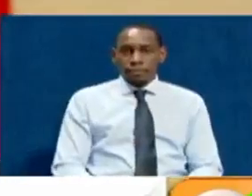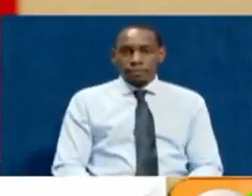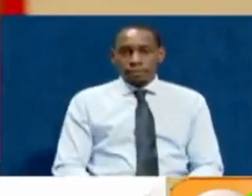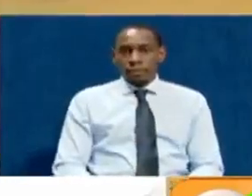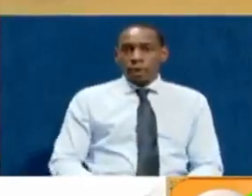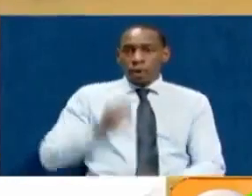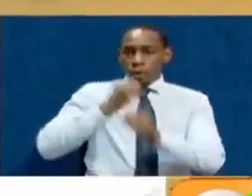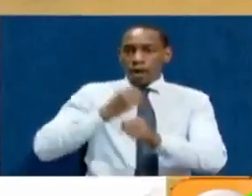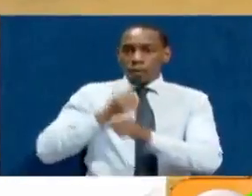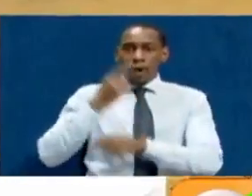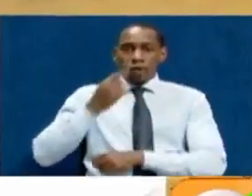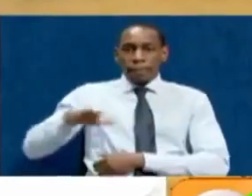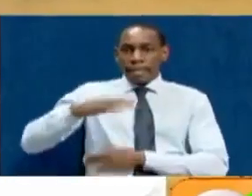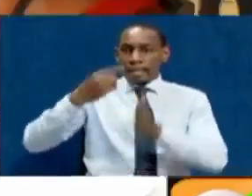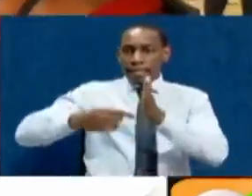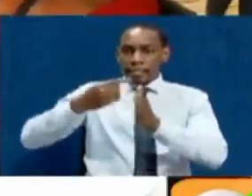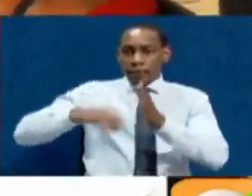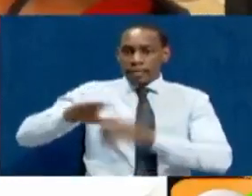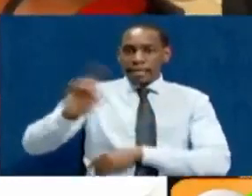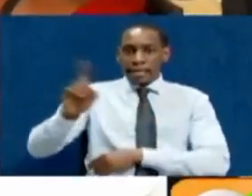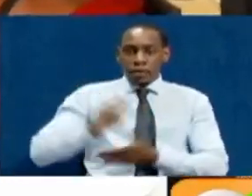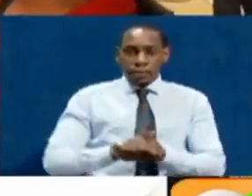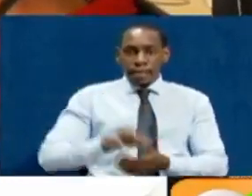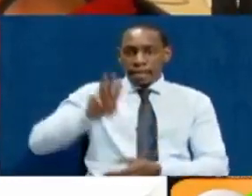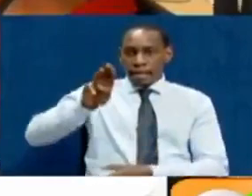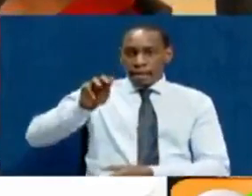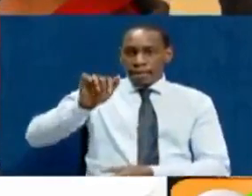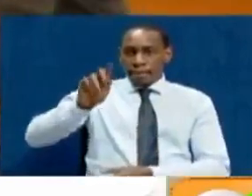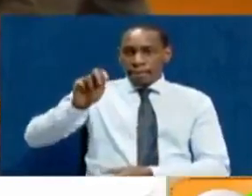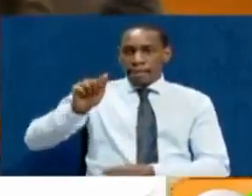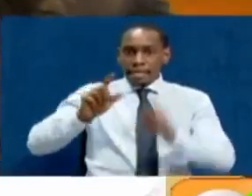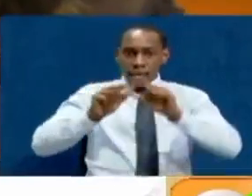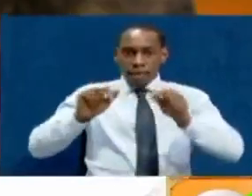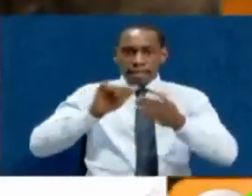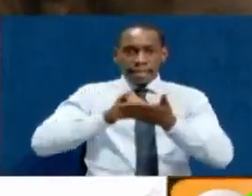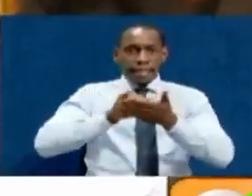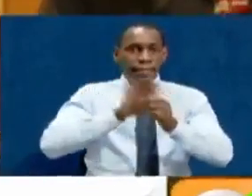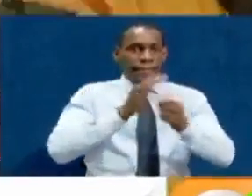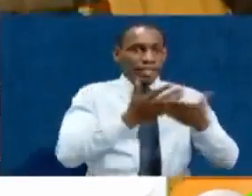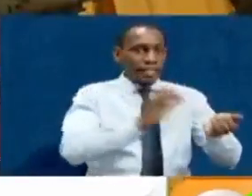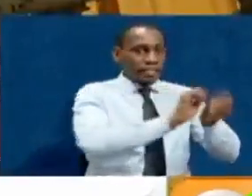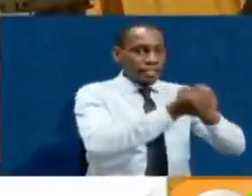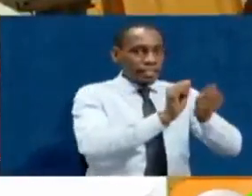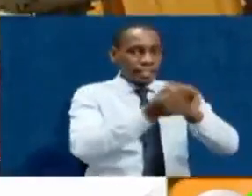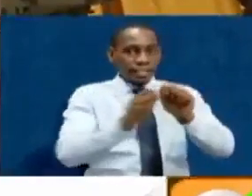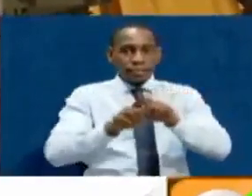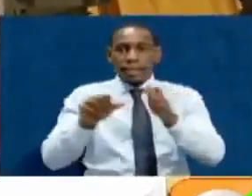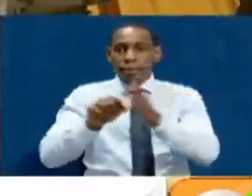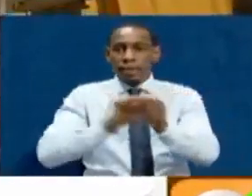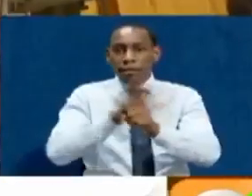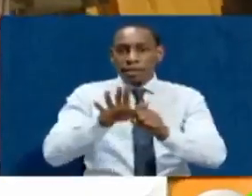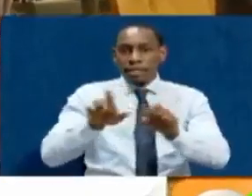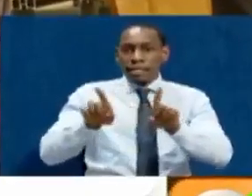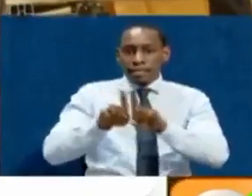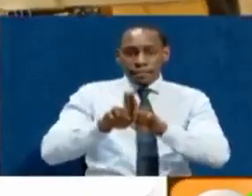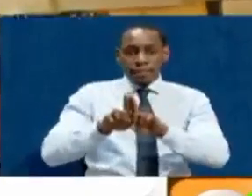Katika karakana yake eneo la viwandani jijini Nairobi, Bovian Maina anasema kwamba mengi yamebadilika na kwamba janga la corona